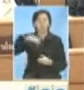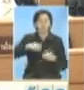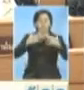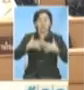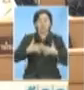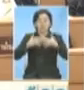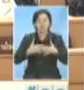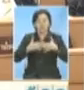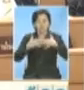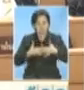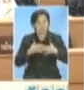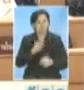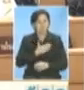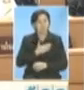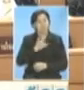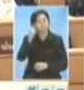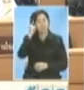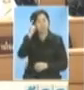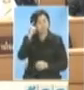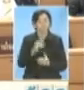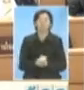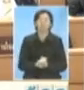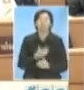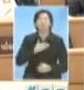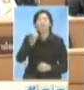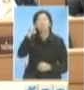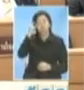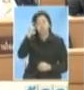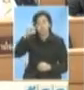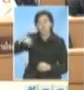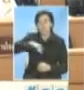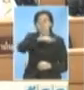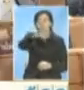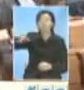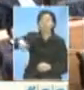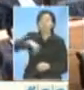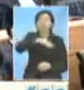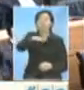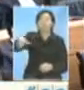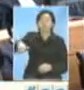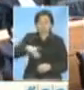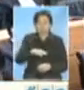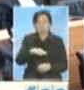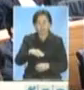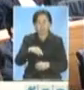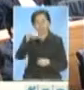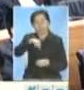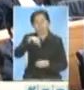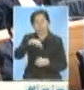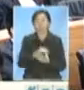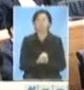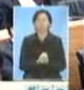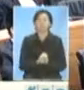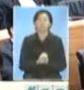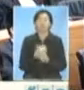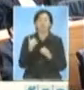รมซึ่งผมเชื่อว่าสมาชิกทุกท่านที่อยู่ในสภาแห่งนี้มา